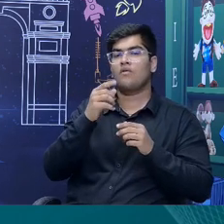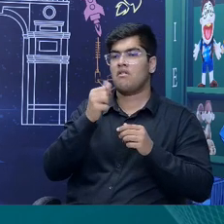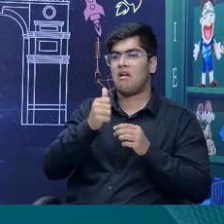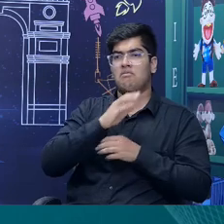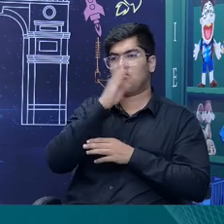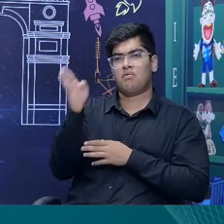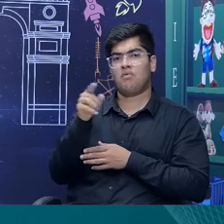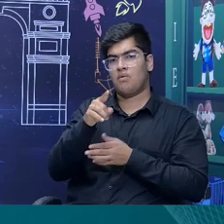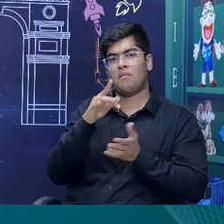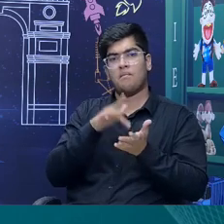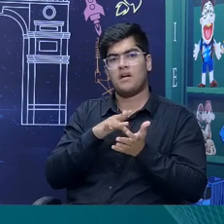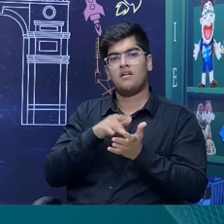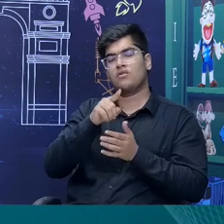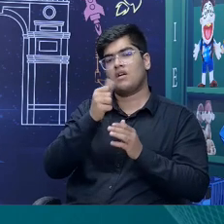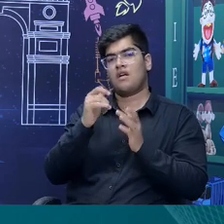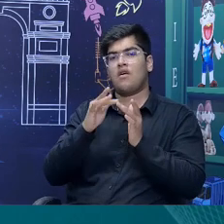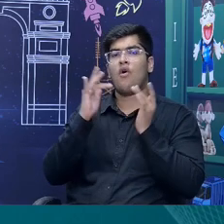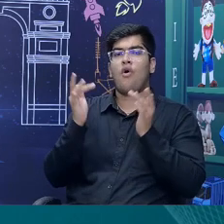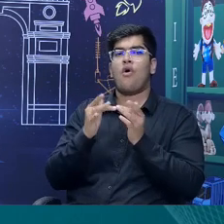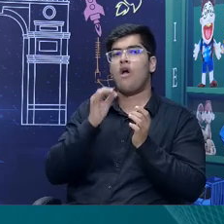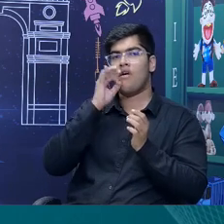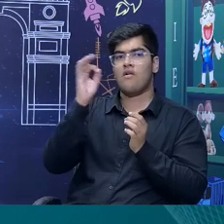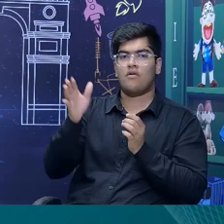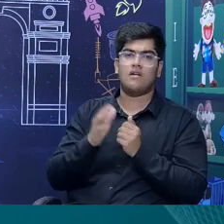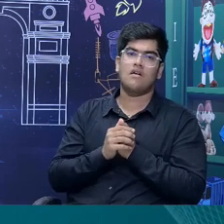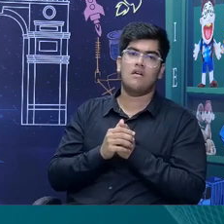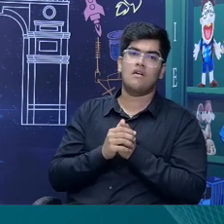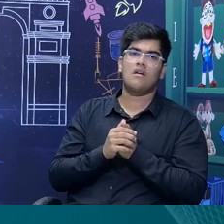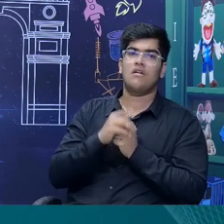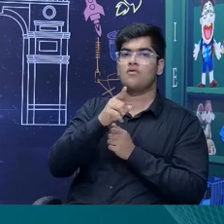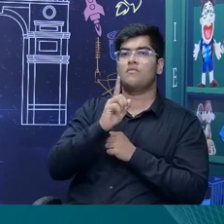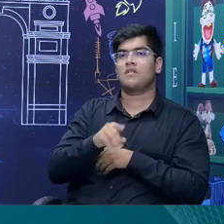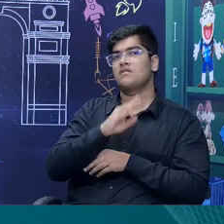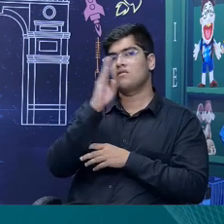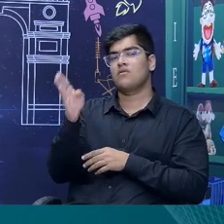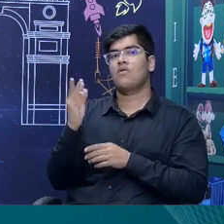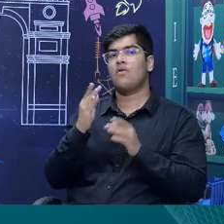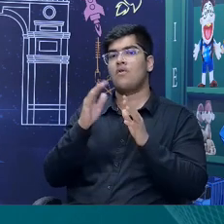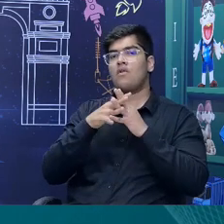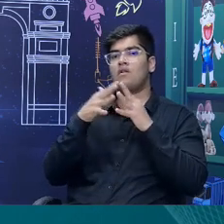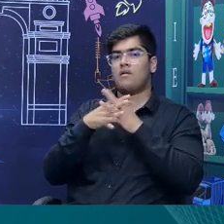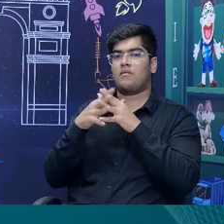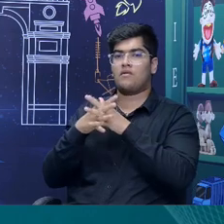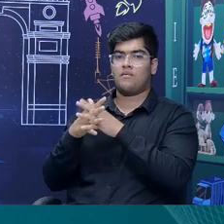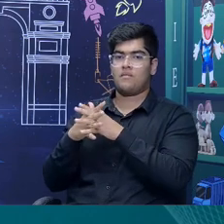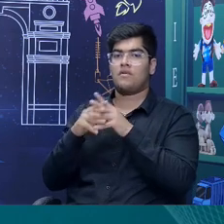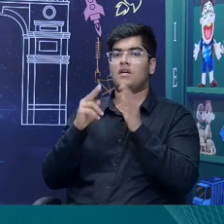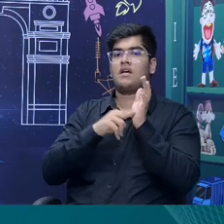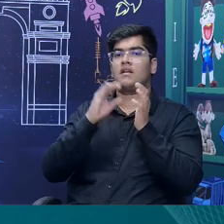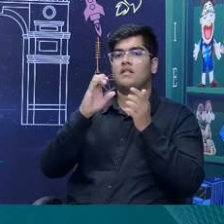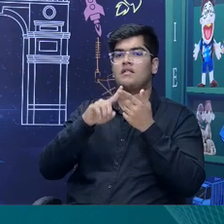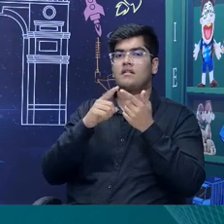सकते तो आप ऑनलाइन भी किताबें ऑर्डर कर सकते हैं आपको जाना होगा हमारे वेबसाइट पर जो है एनसीईआरटी